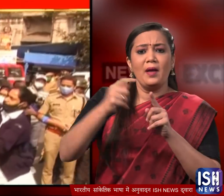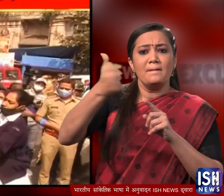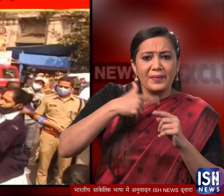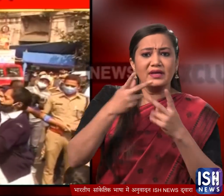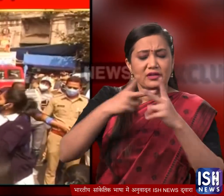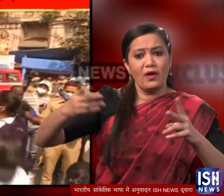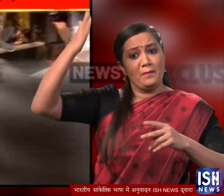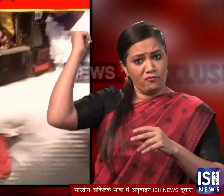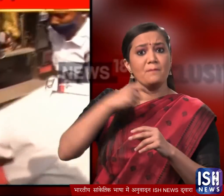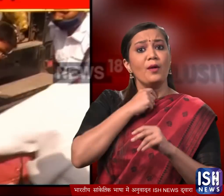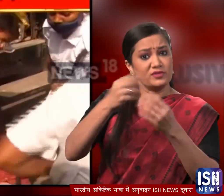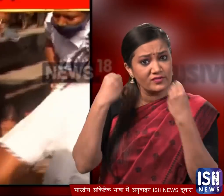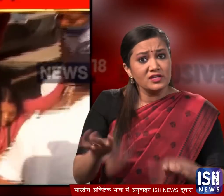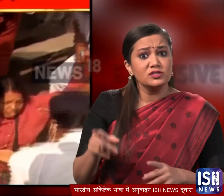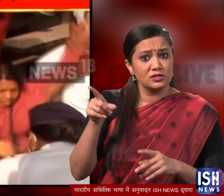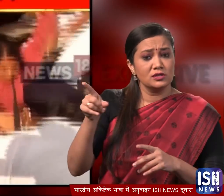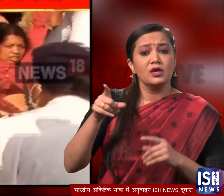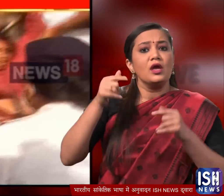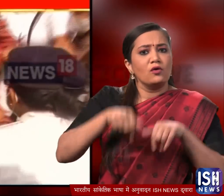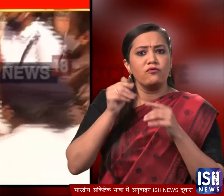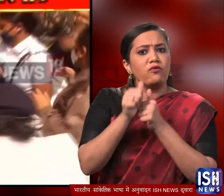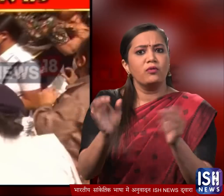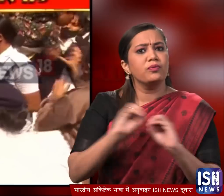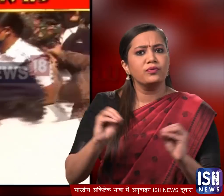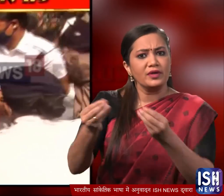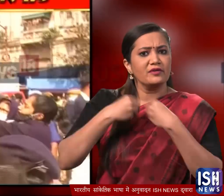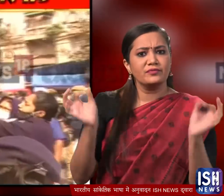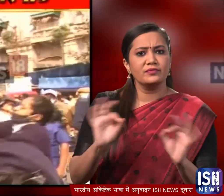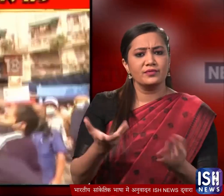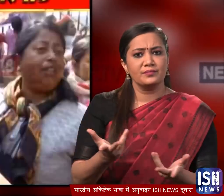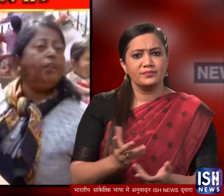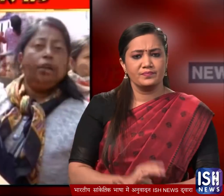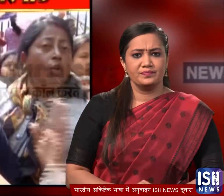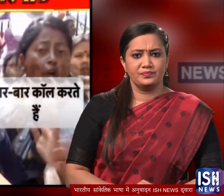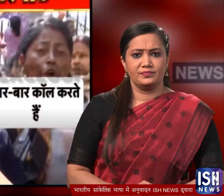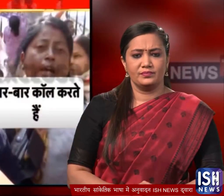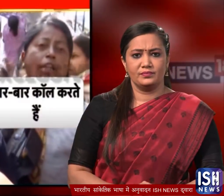से वेतन से जुड़ा जो वादा किया गया था उसे मुख्यमंत्री ने नहीं निभाया।